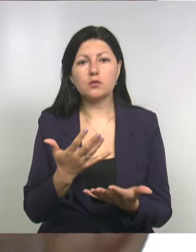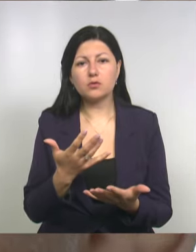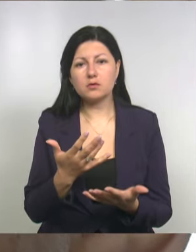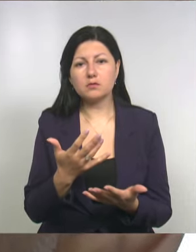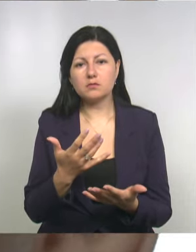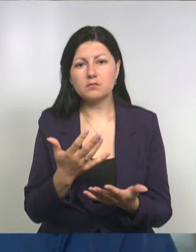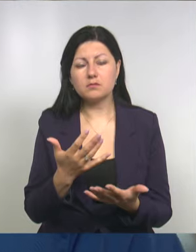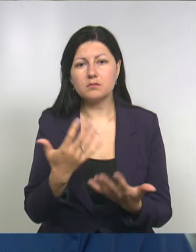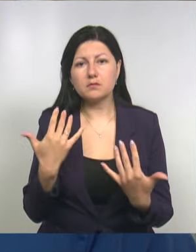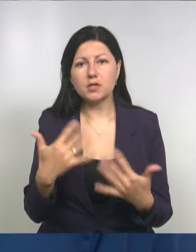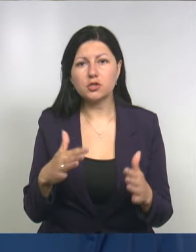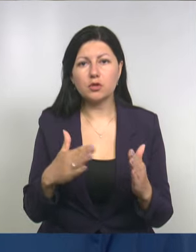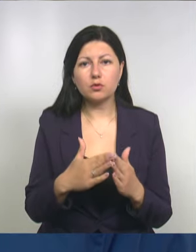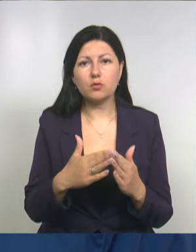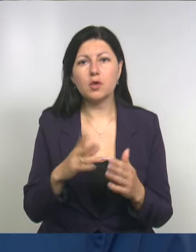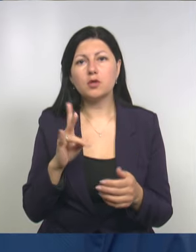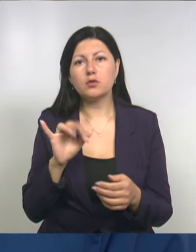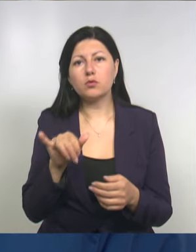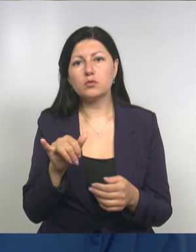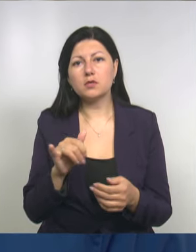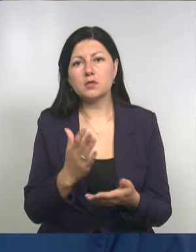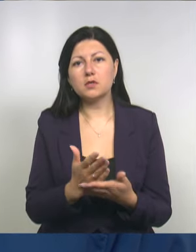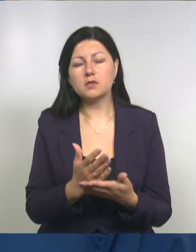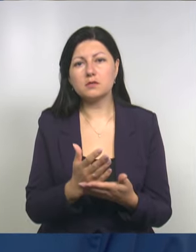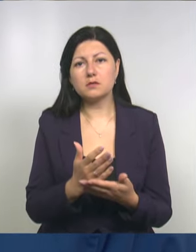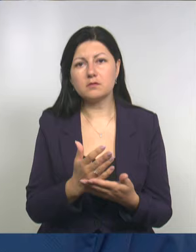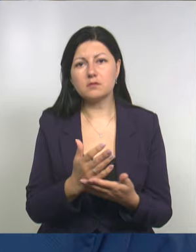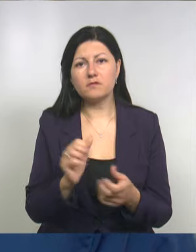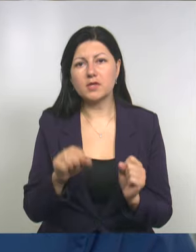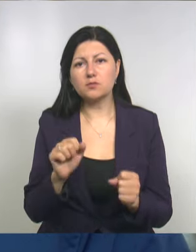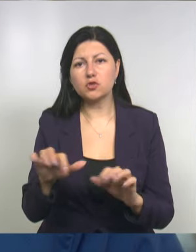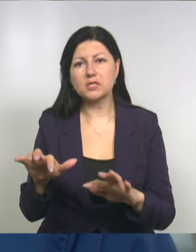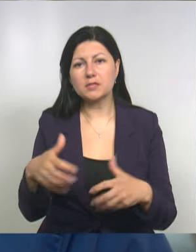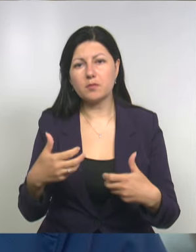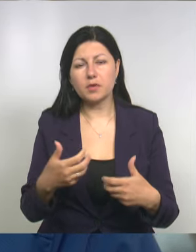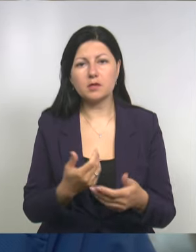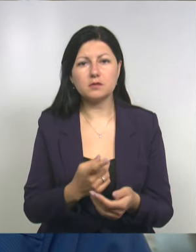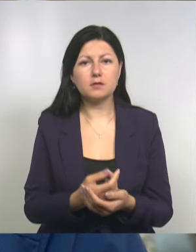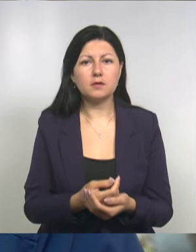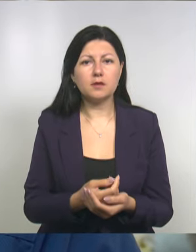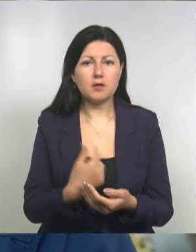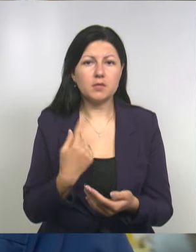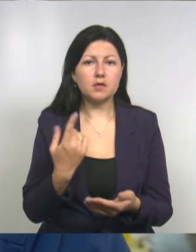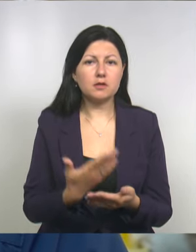как бы дома, но у них есть возможность хотя бы забрать это. То есть, ну, мне кажется, многие